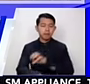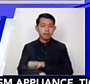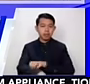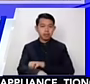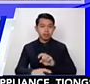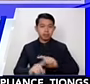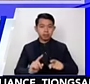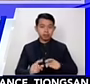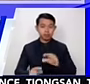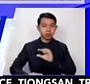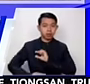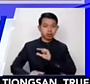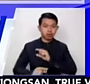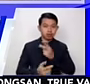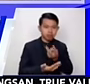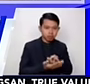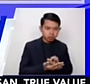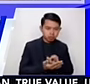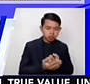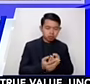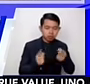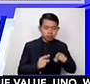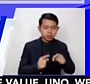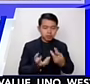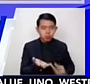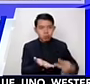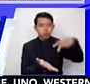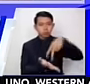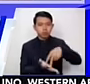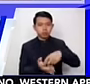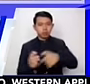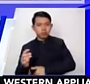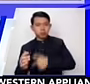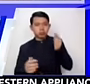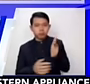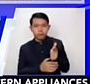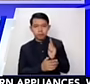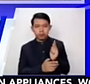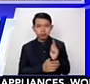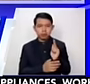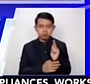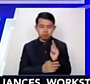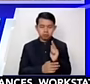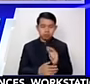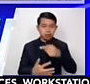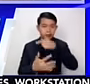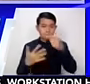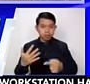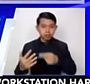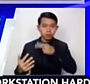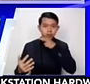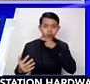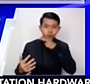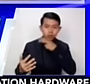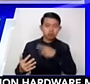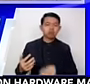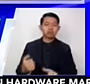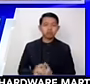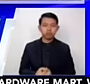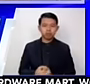biglang tumayo at nagpaputok ng baril isa laban sa limang eksena sa prutasan na ito madaling araw